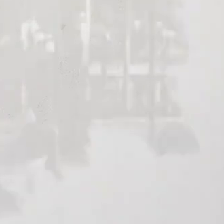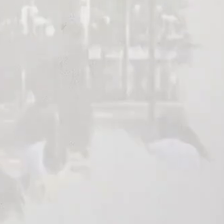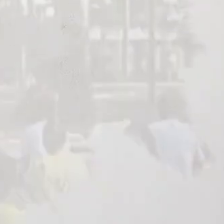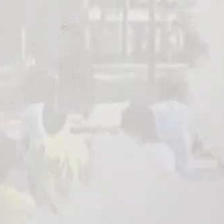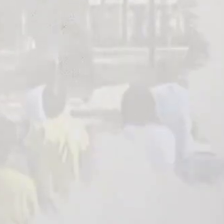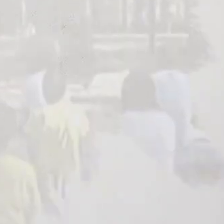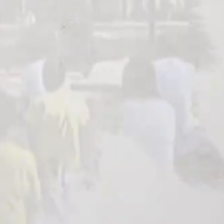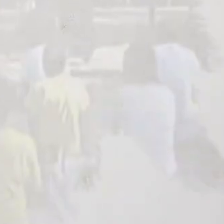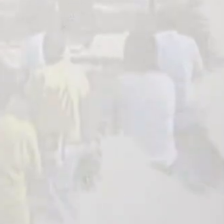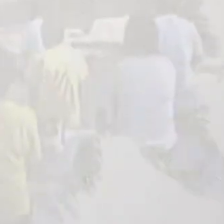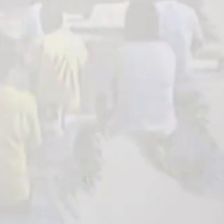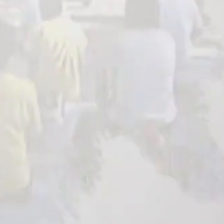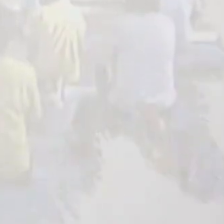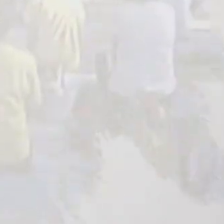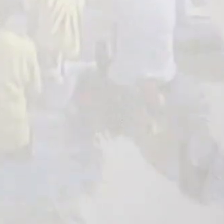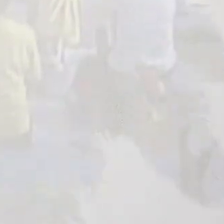โน้ท